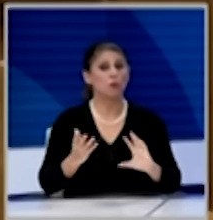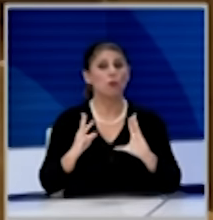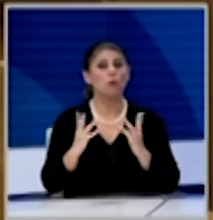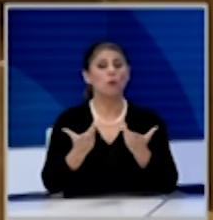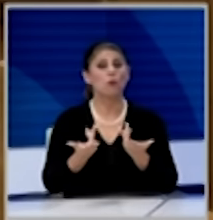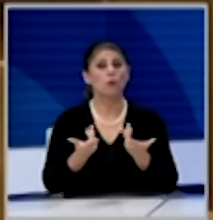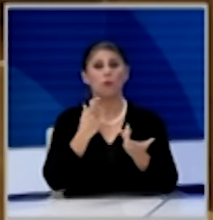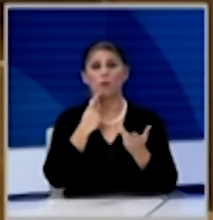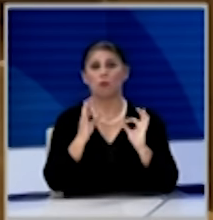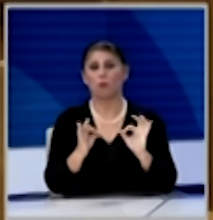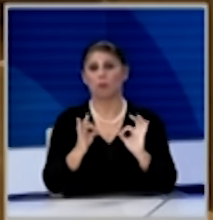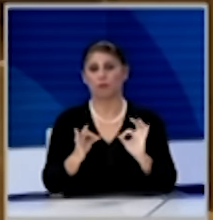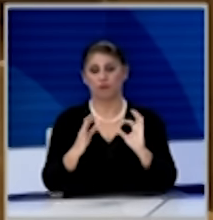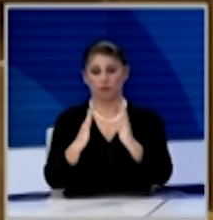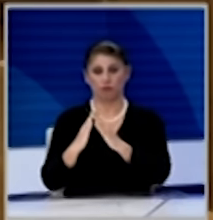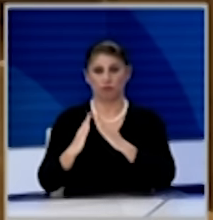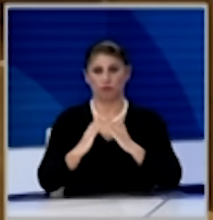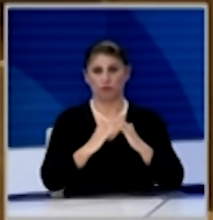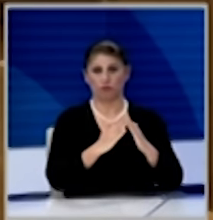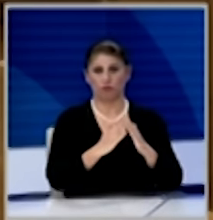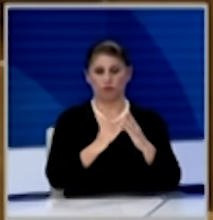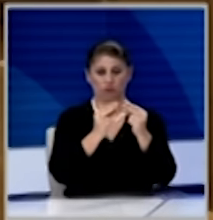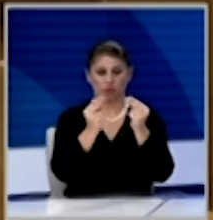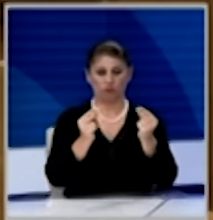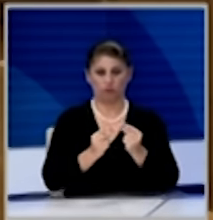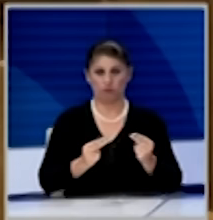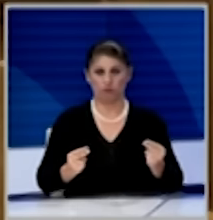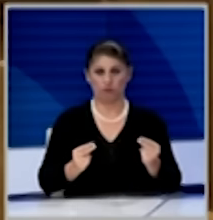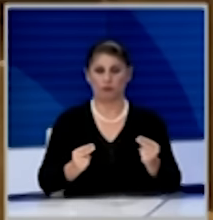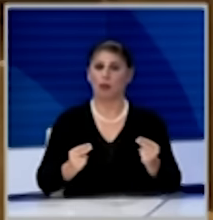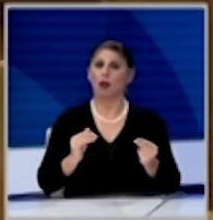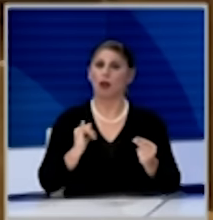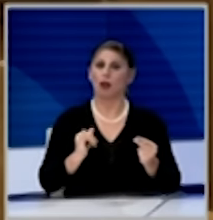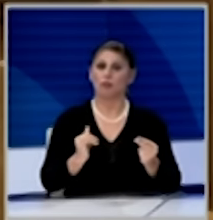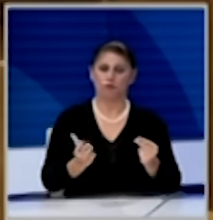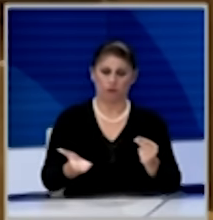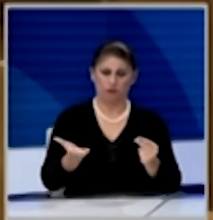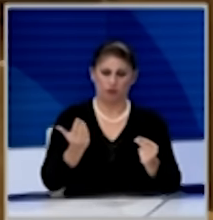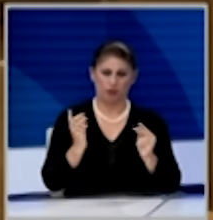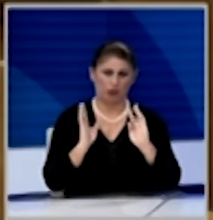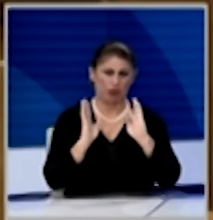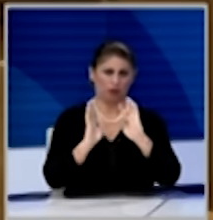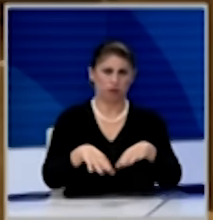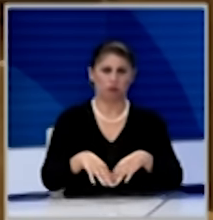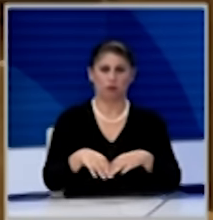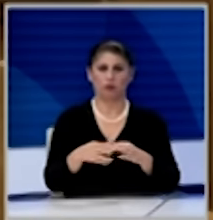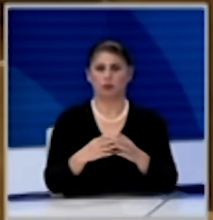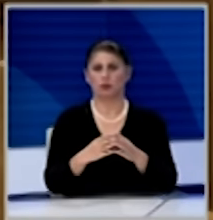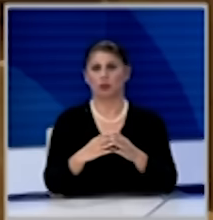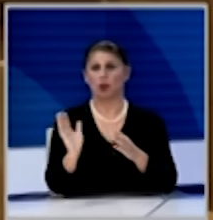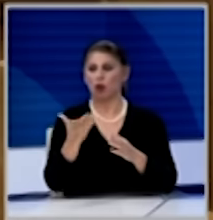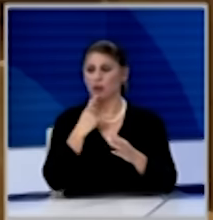πώς θα χαρακτηριστούν τα σπίτια τους με αποτέλεσμα ακόμα να μην έχουν κατεδαφιστεί όσα